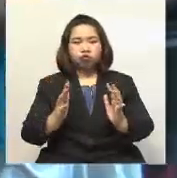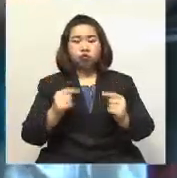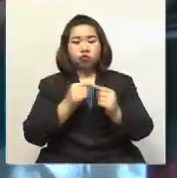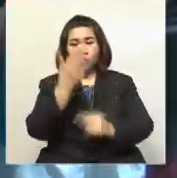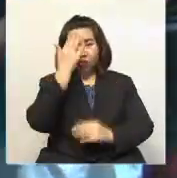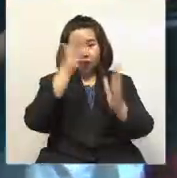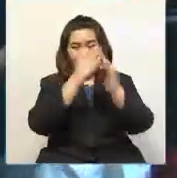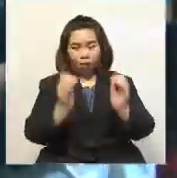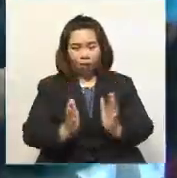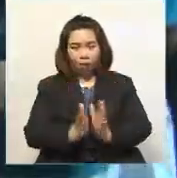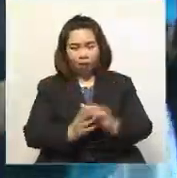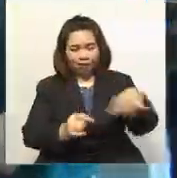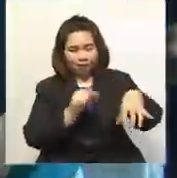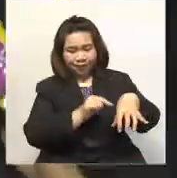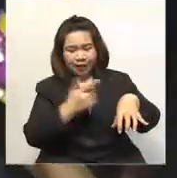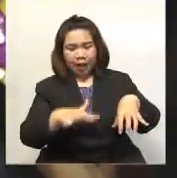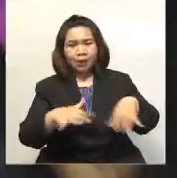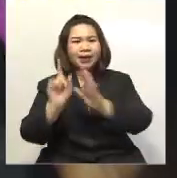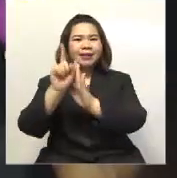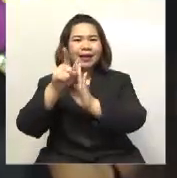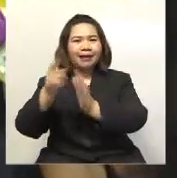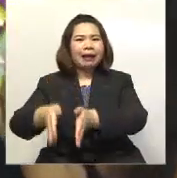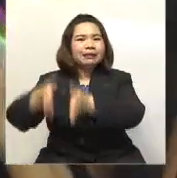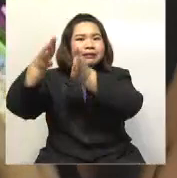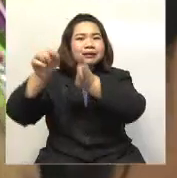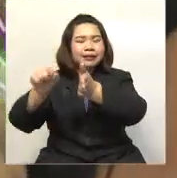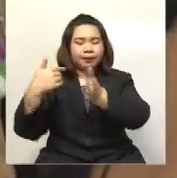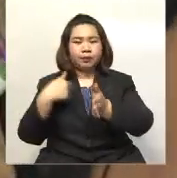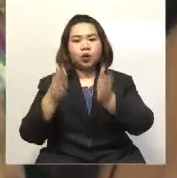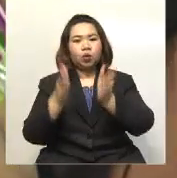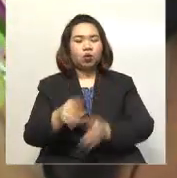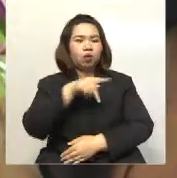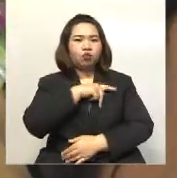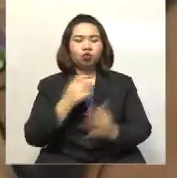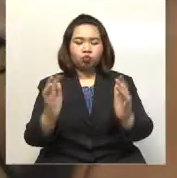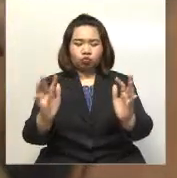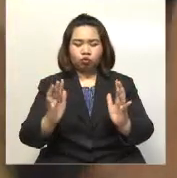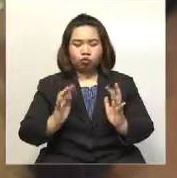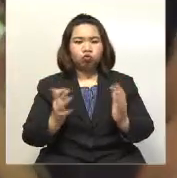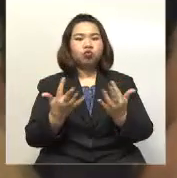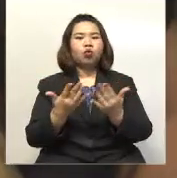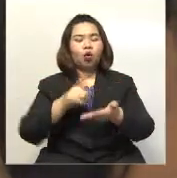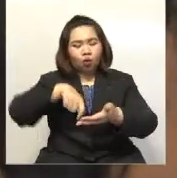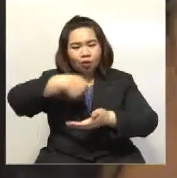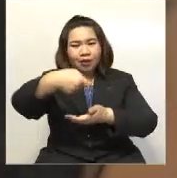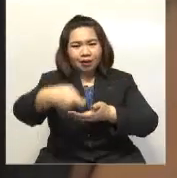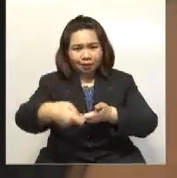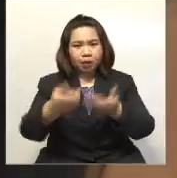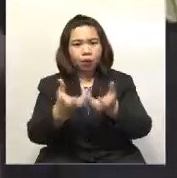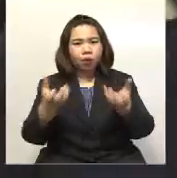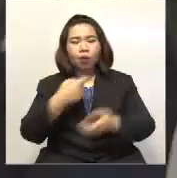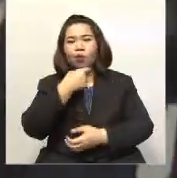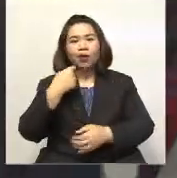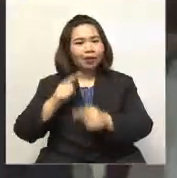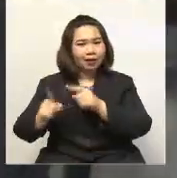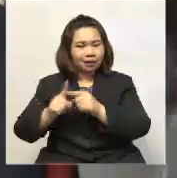ต่หน้าวัดมิ่งเมืองไปจนถึงหอนาฬิกาเฉลิมพระเกียรติก็มีพุทธศาสนิกชนมารอทำบุญใส่บาตรข้าวสารอาหารแห้งกันอย่างคึก